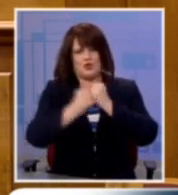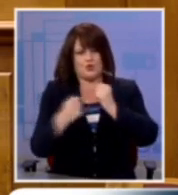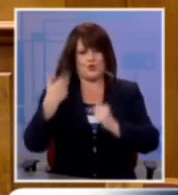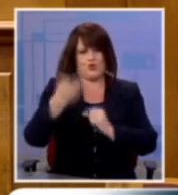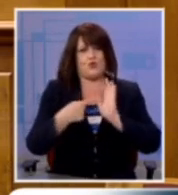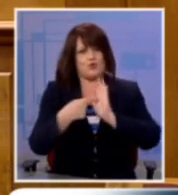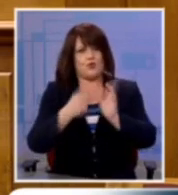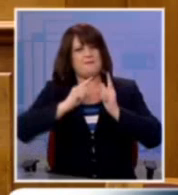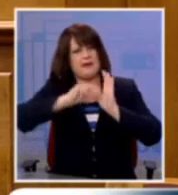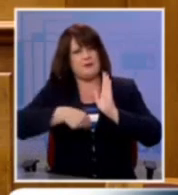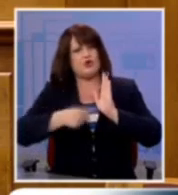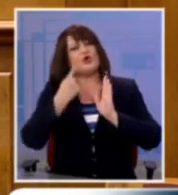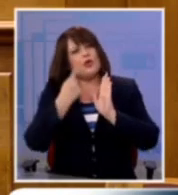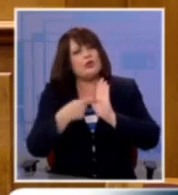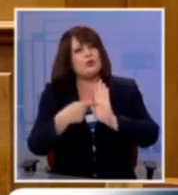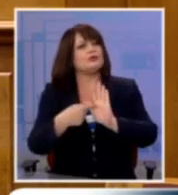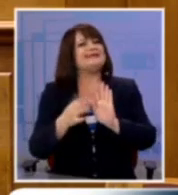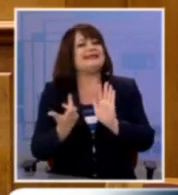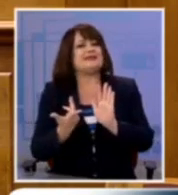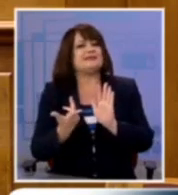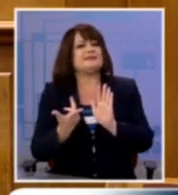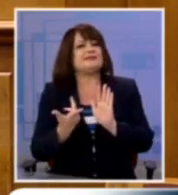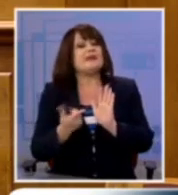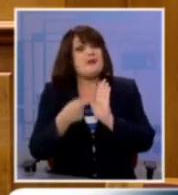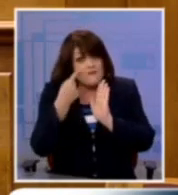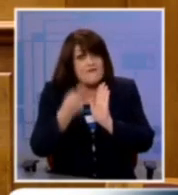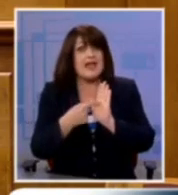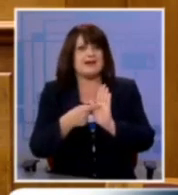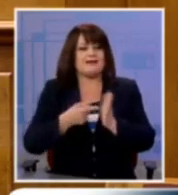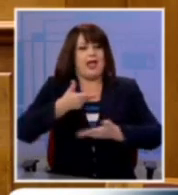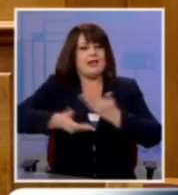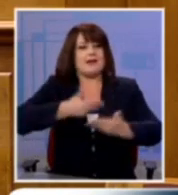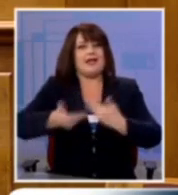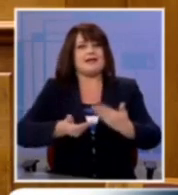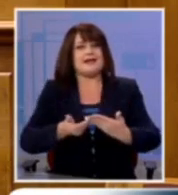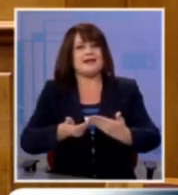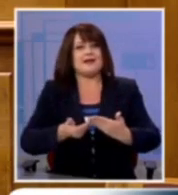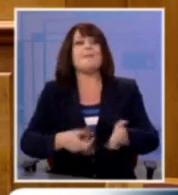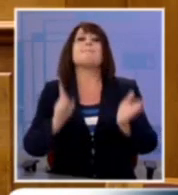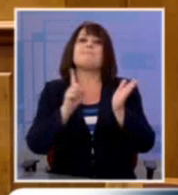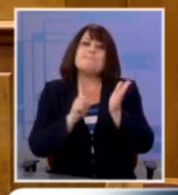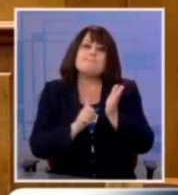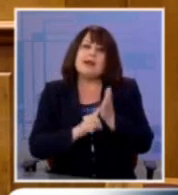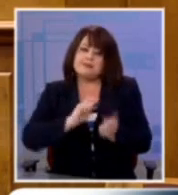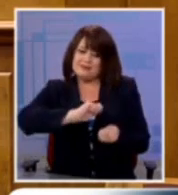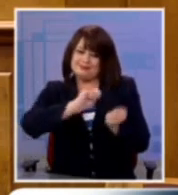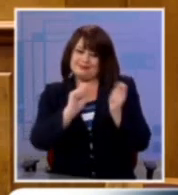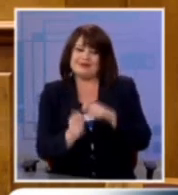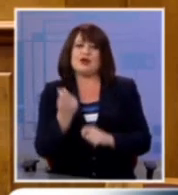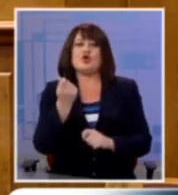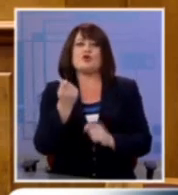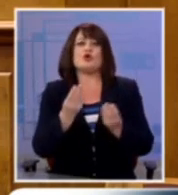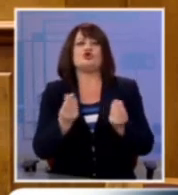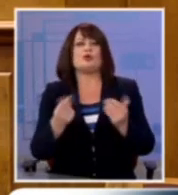της μνημονιακής πολιτικής, κύριε, αναδείχθηκε ως αλληλεγγύη, αλλά που πρέπει να μεταλλαχθεί σε οικονομικό